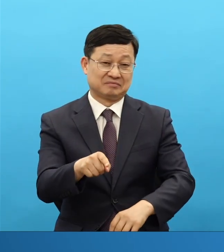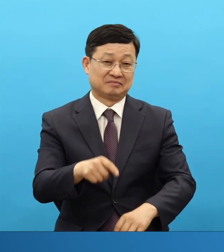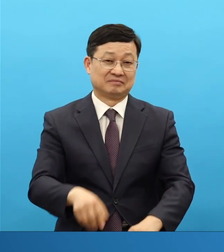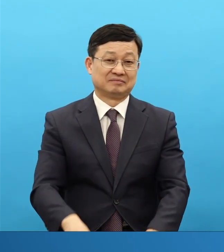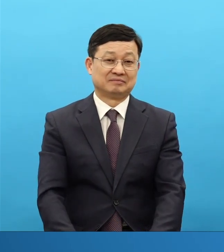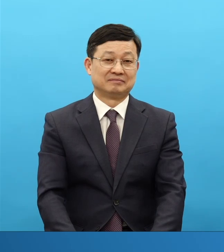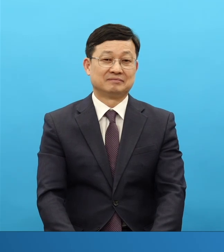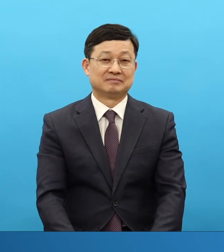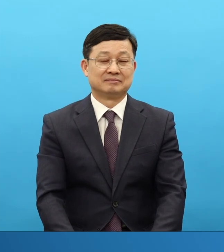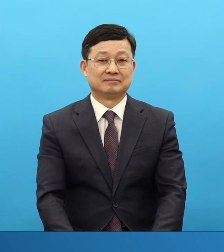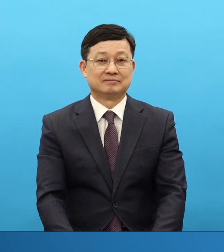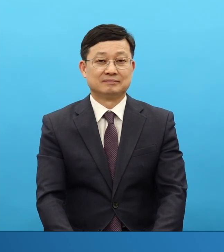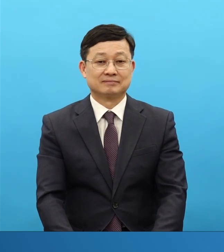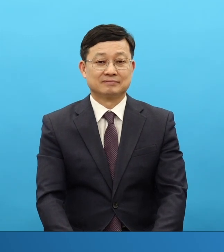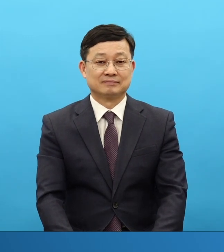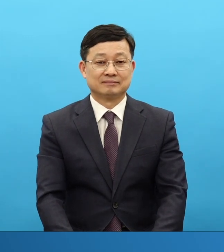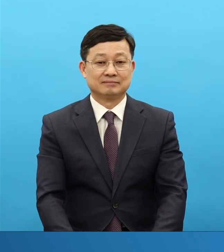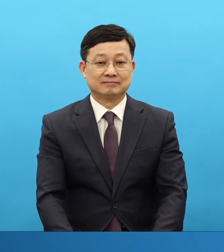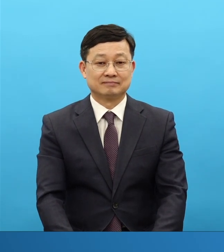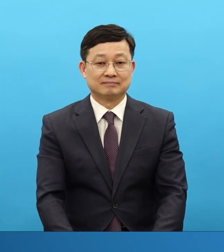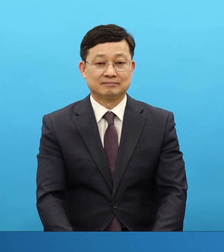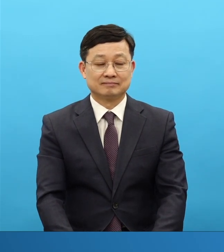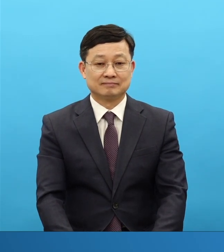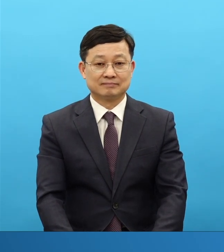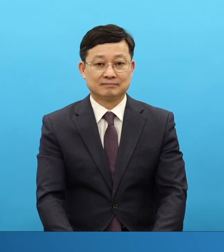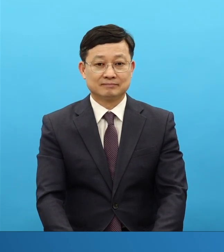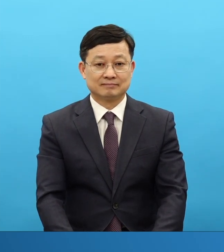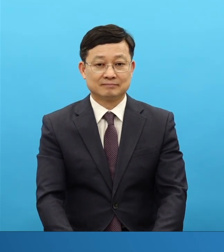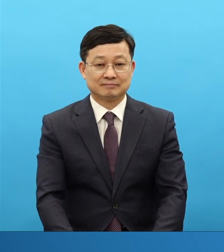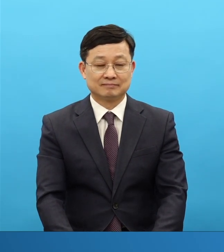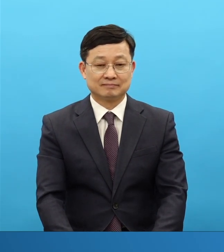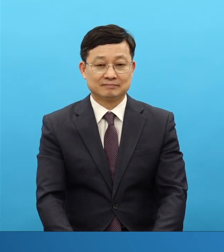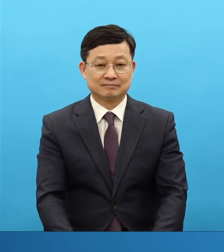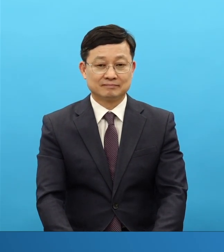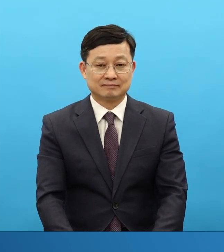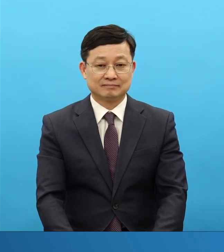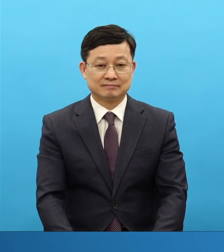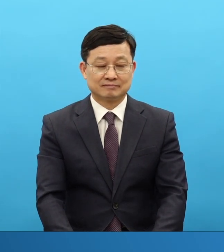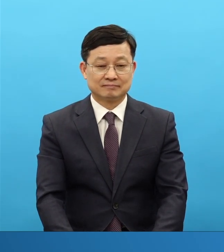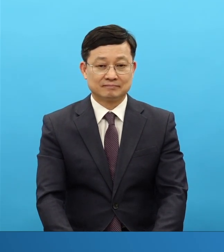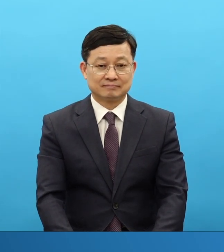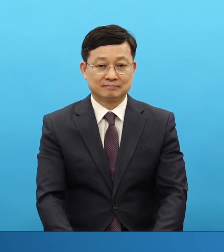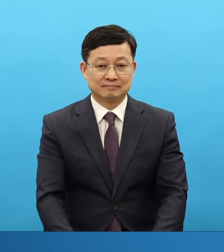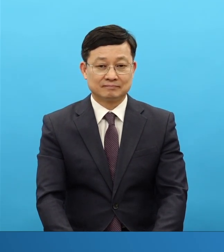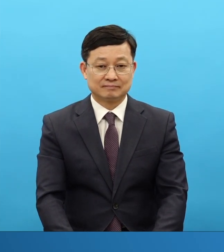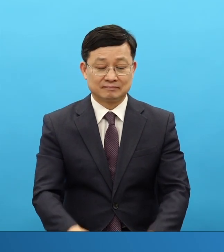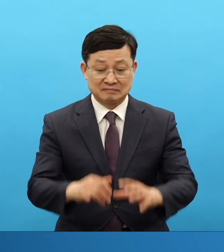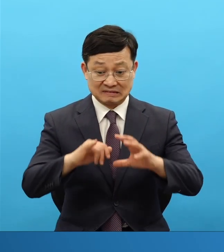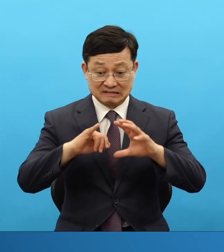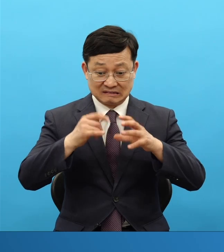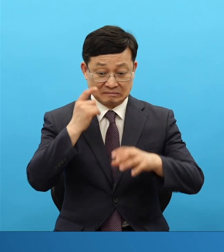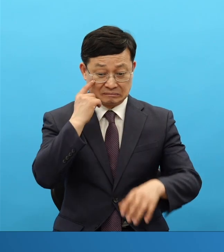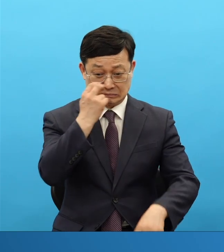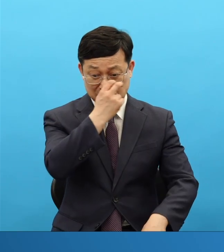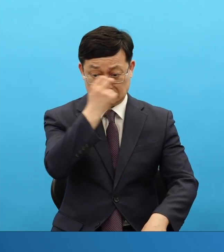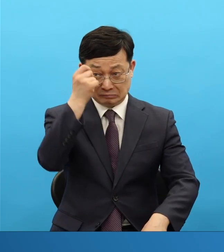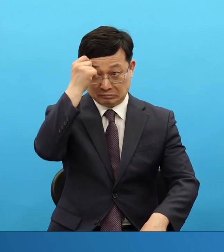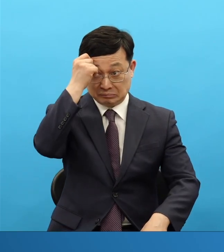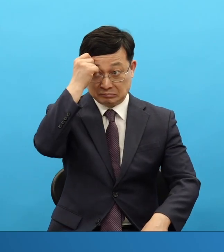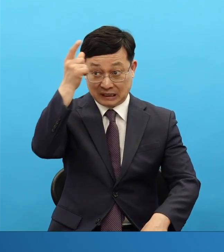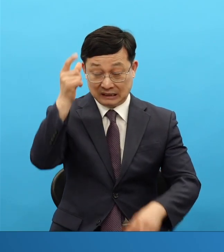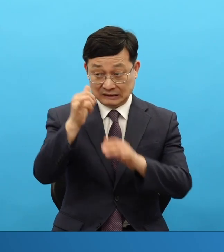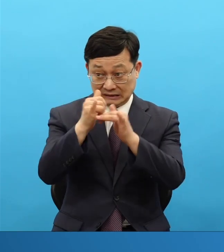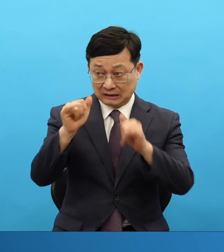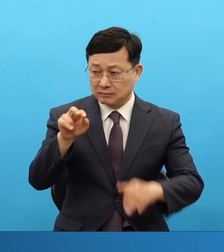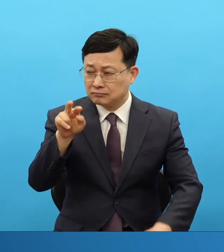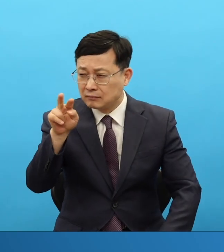long. 전 세계적으로 아주 뛰어난 이런 것을 체크해 보면요, 오게 만드는 거죠. That